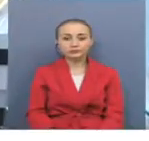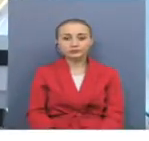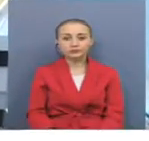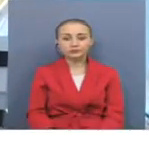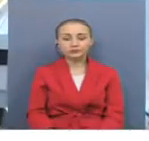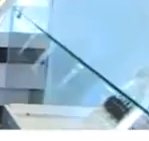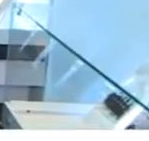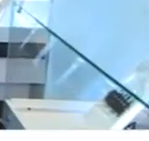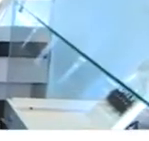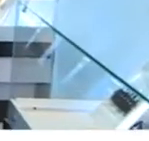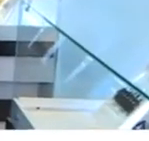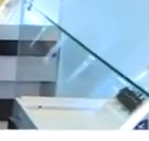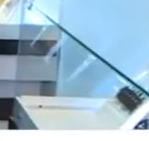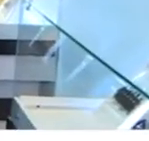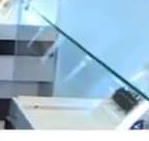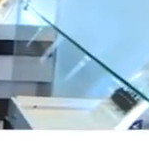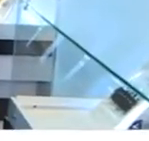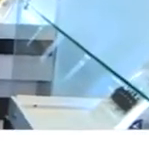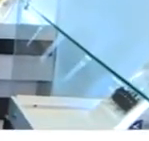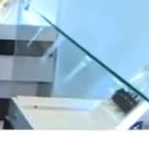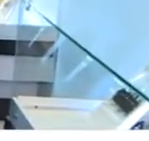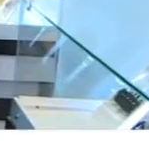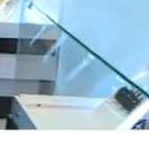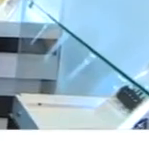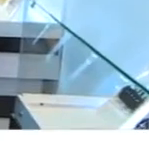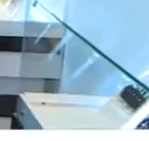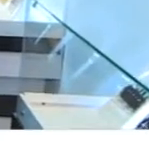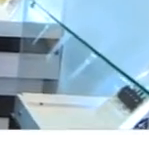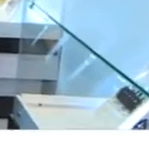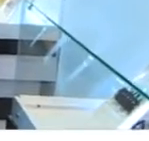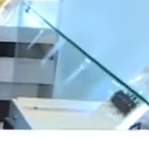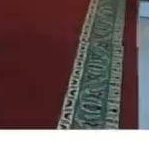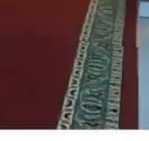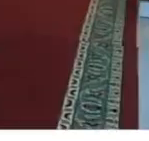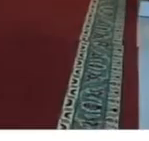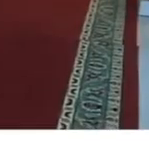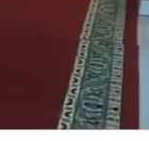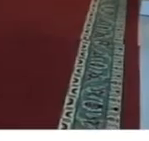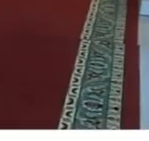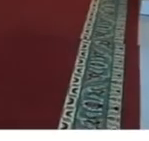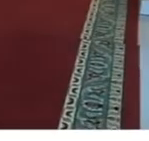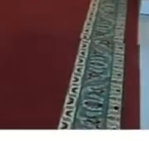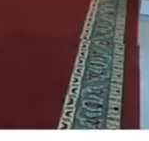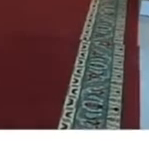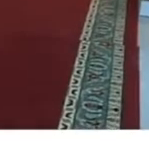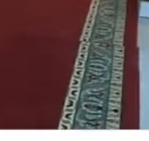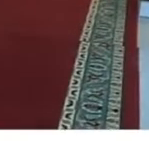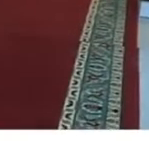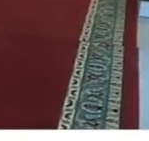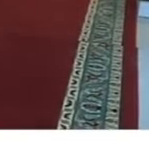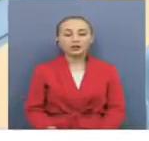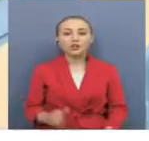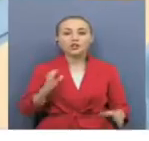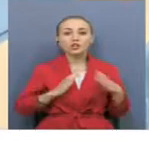Выполнение продовольственной программы. Это галерея наших гостей по годам. Топырақ пен астық шаруашылығын зерттеп